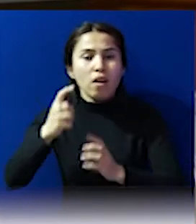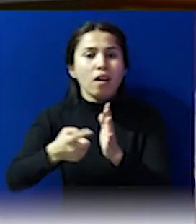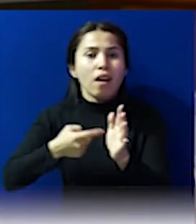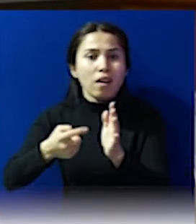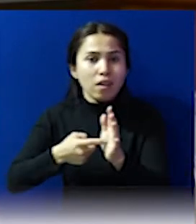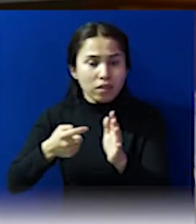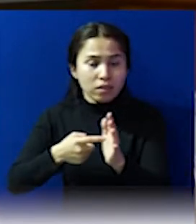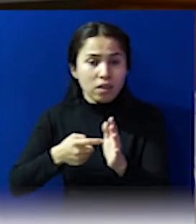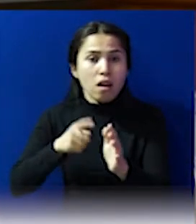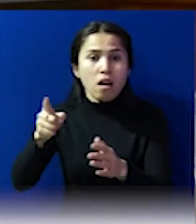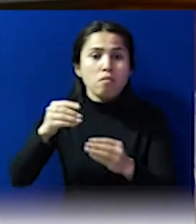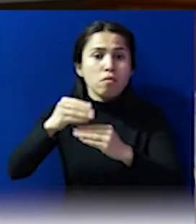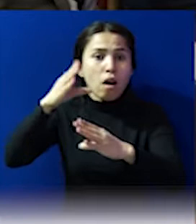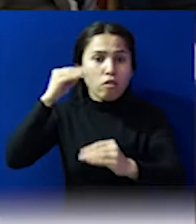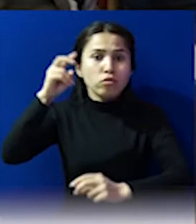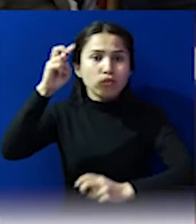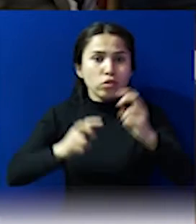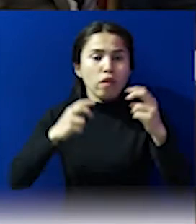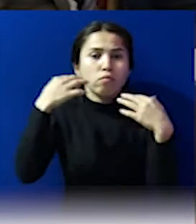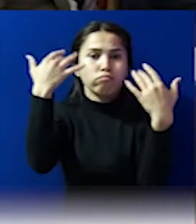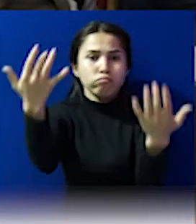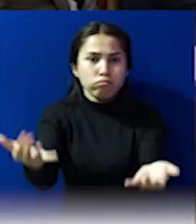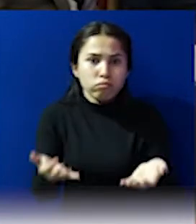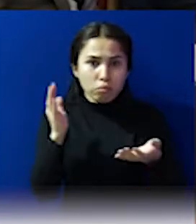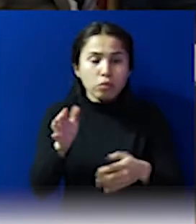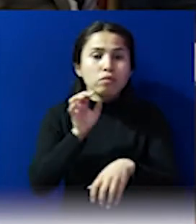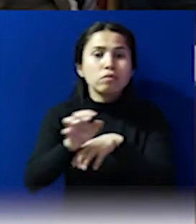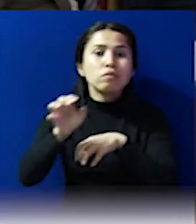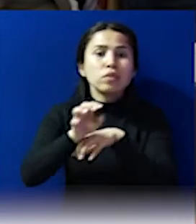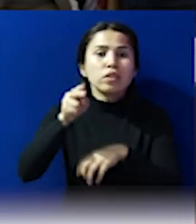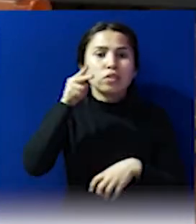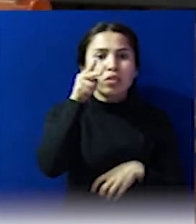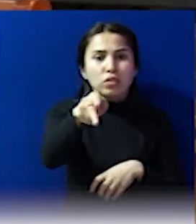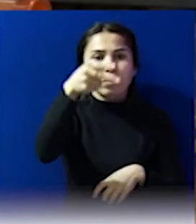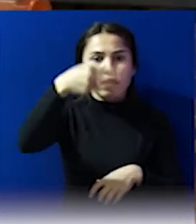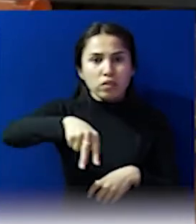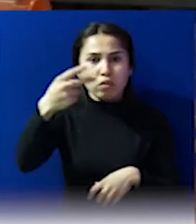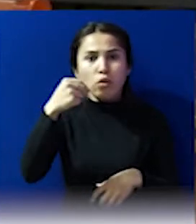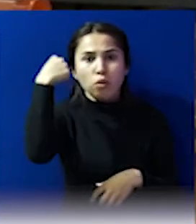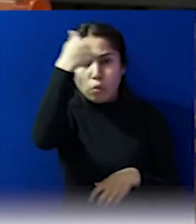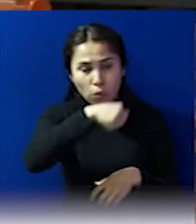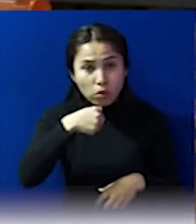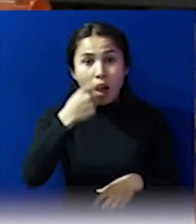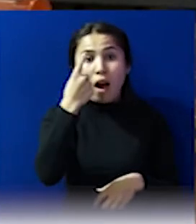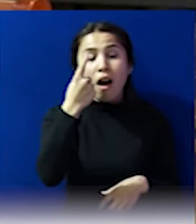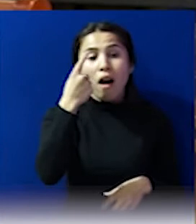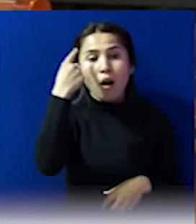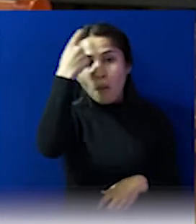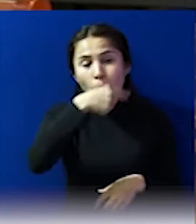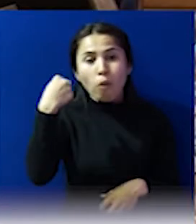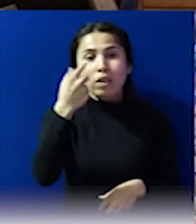416,1 миллион тенге выдано кредитов. На сегодняшний день 401 предприниматель Жамбылской области получил кредит на